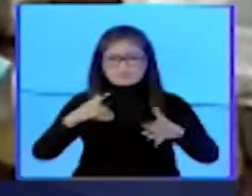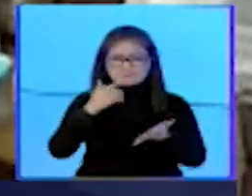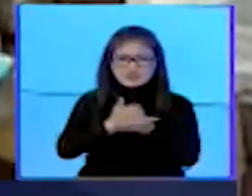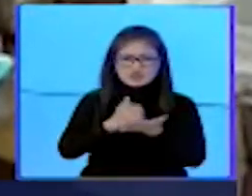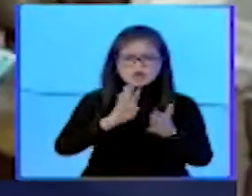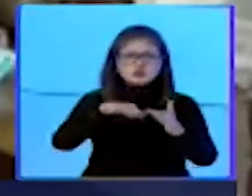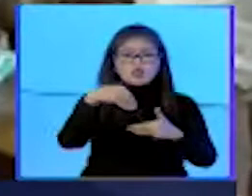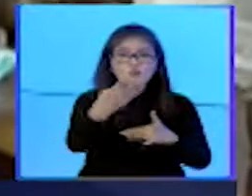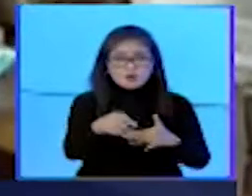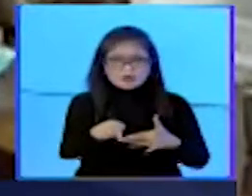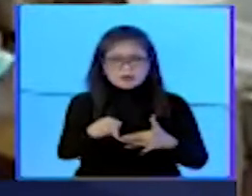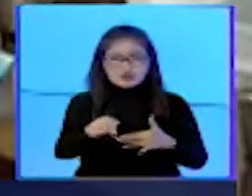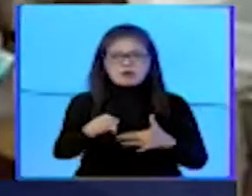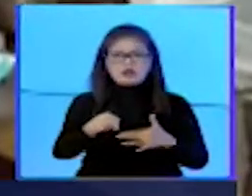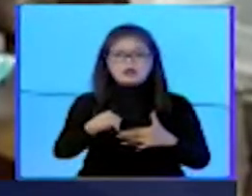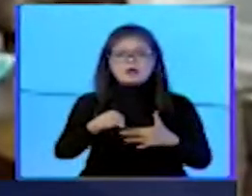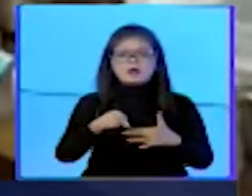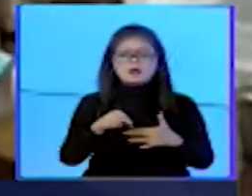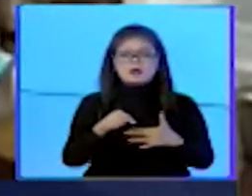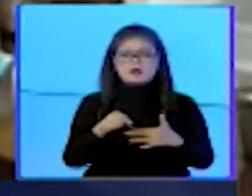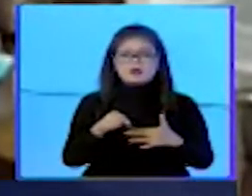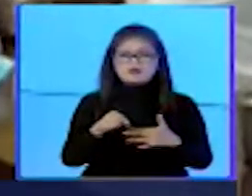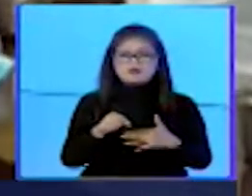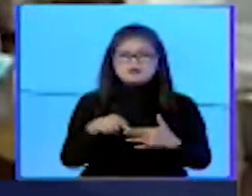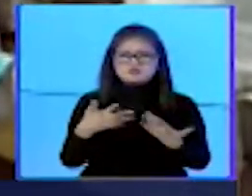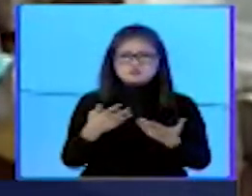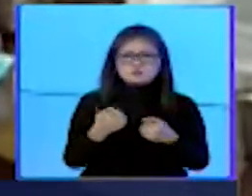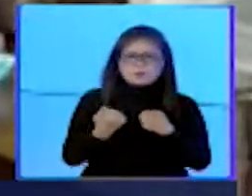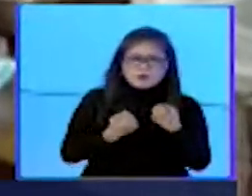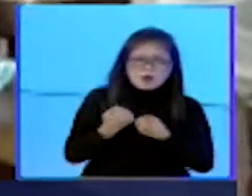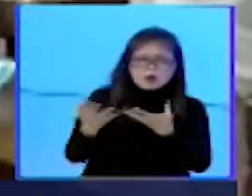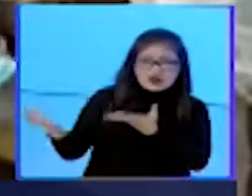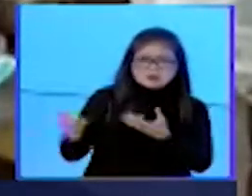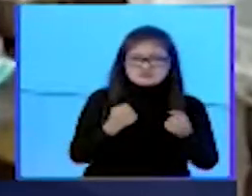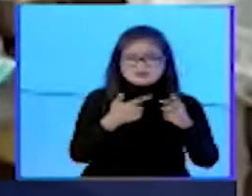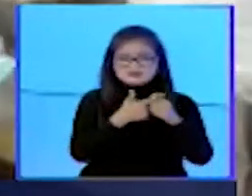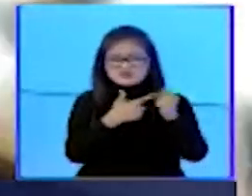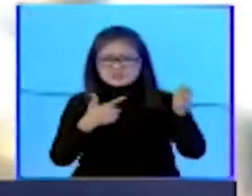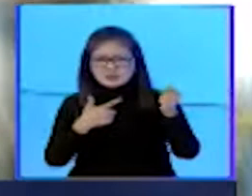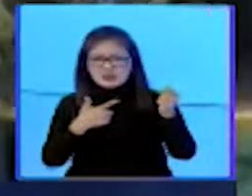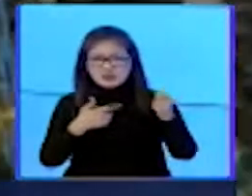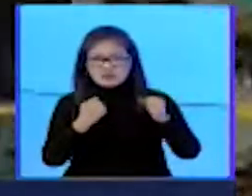ingat, ambil dulu senjata, baru lari, udah.